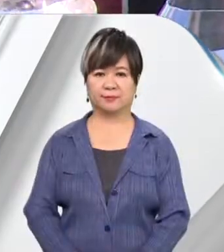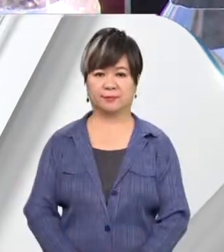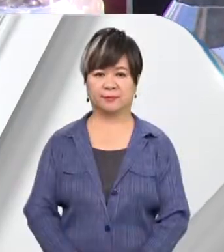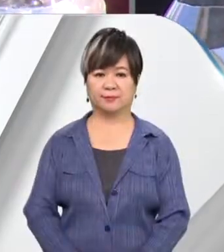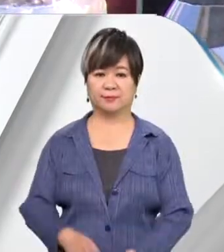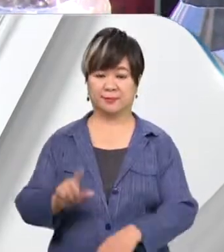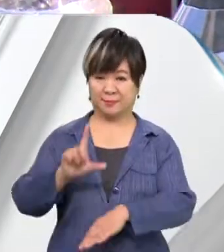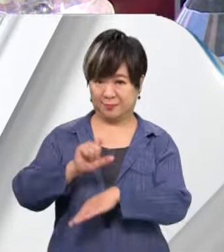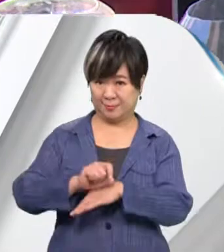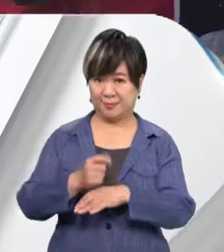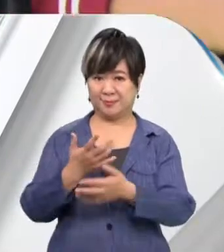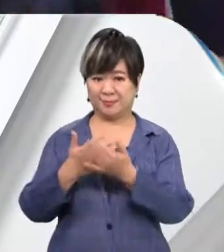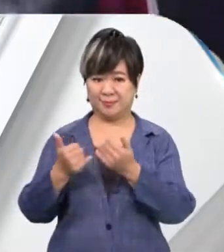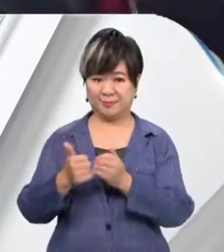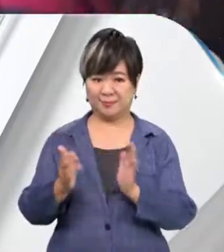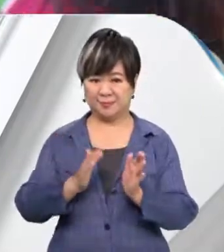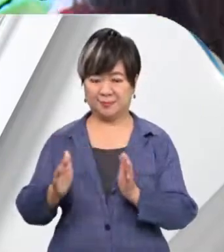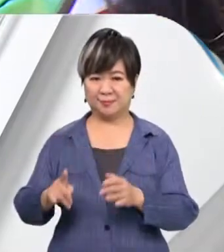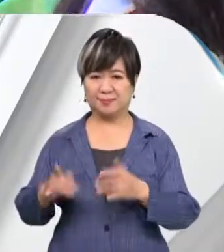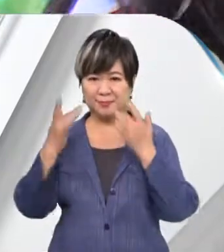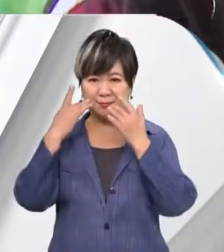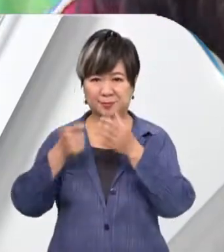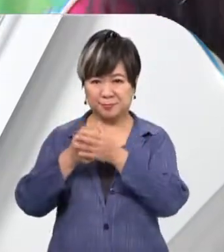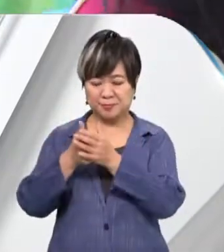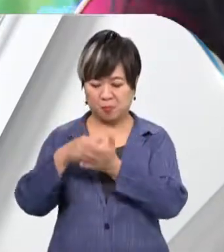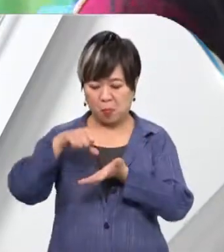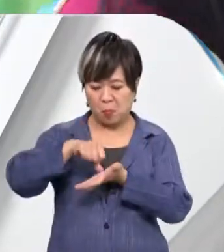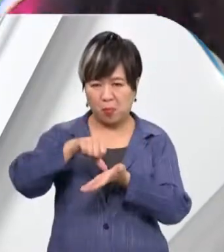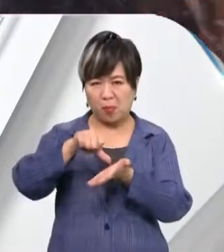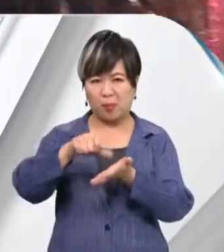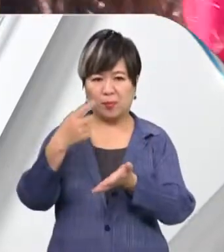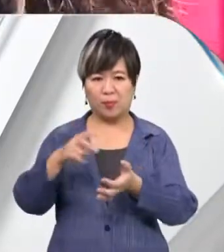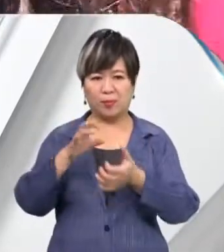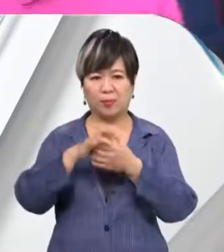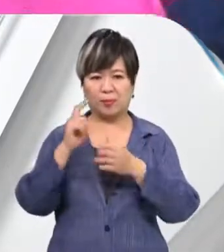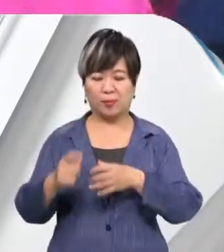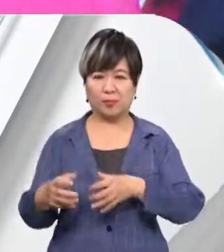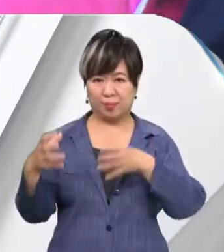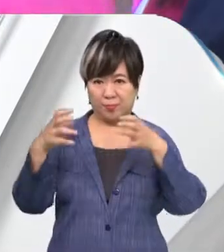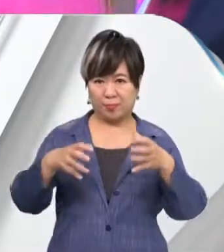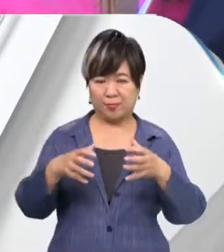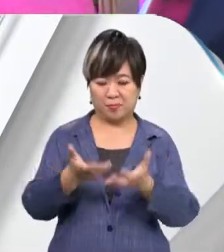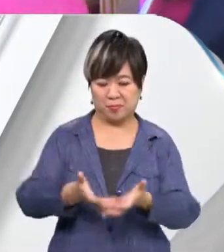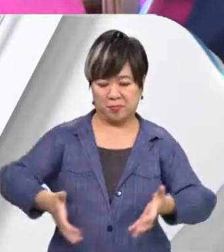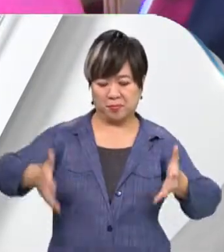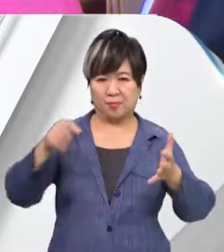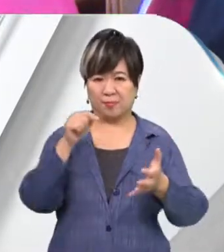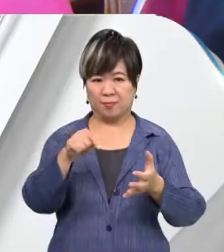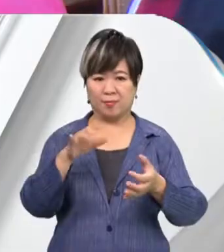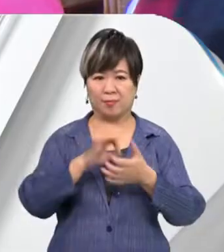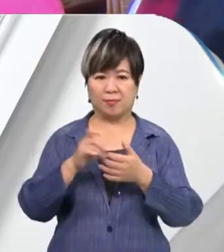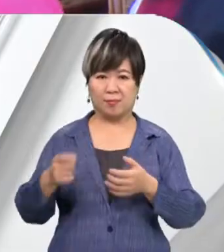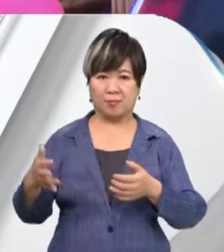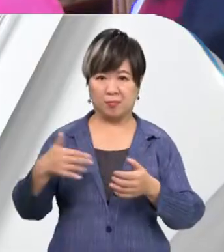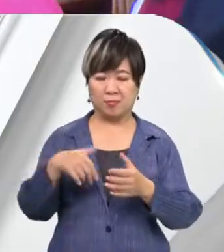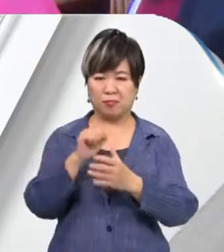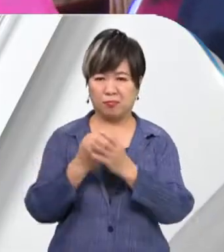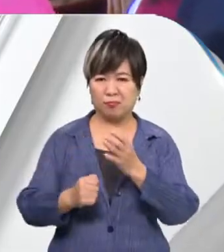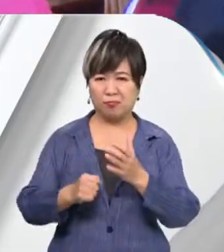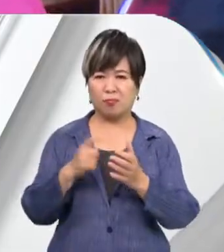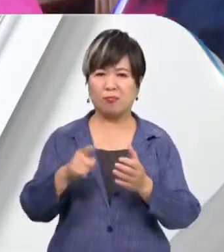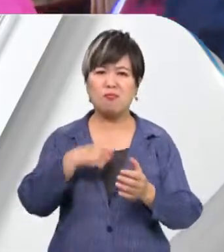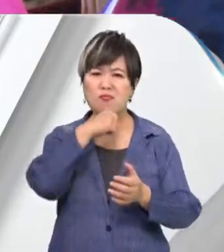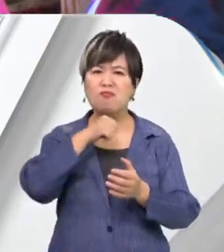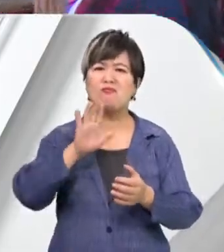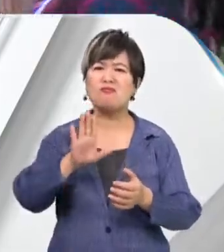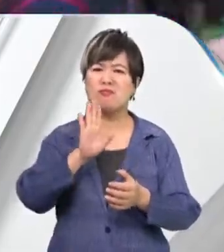上课诶，学生诶同准备好嘅菜样诶，装到盘内行，佮再变到五彩强上嘅加一行，利用五个嘅排泄物产生嘅养